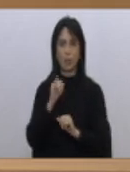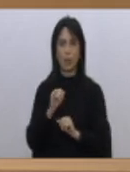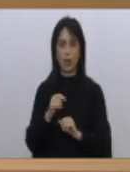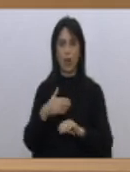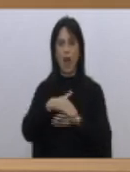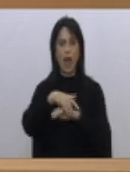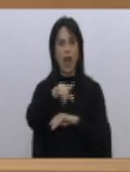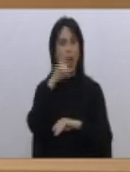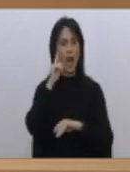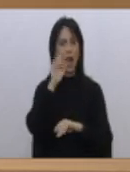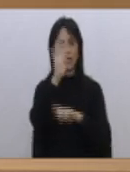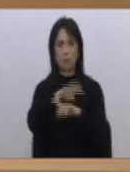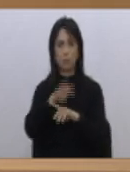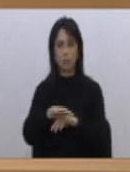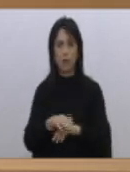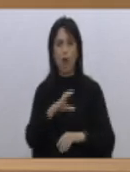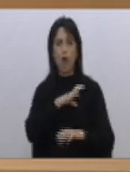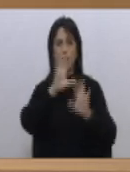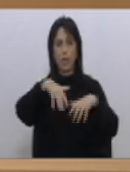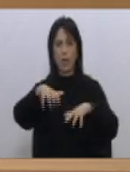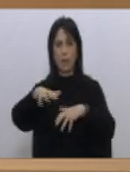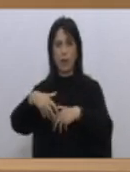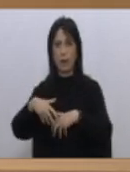ქუჩაში ახალგაზრდები, წაართვეს ქონებები,